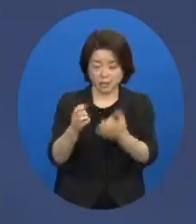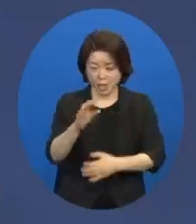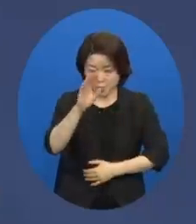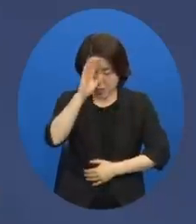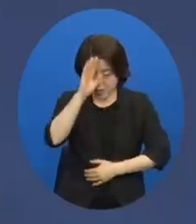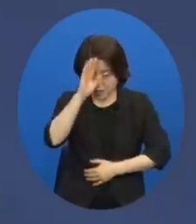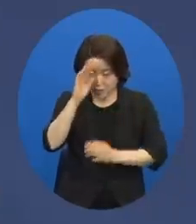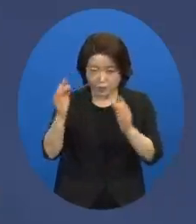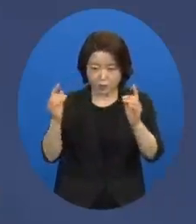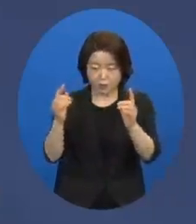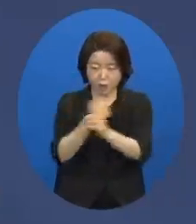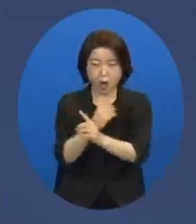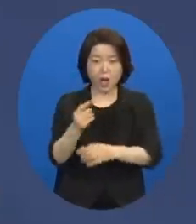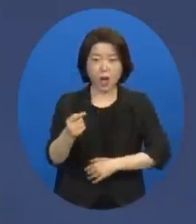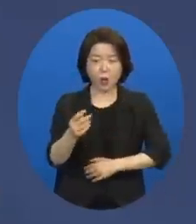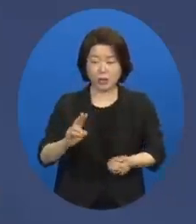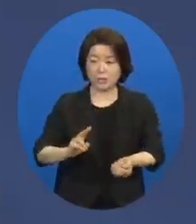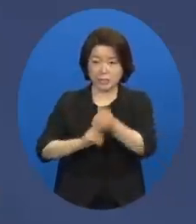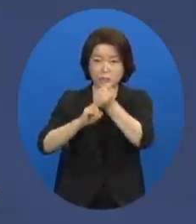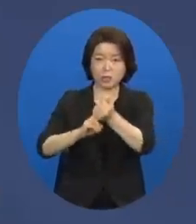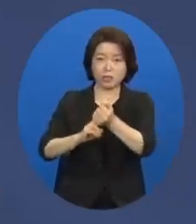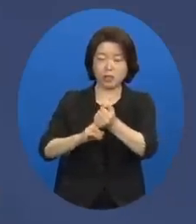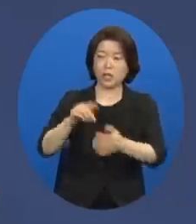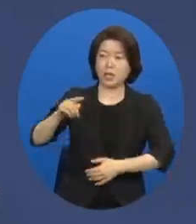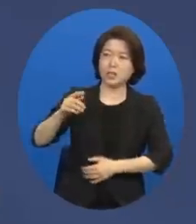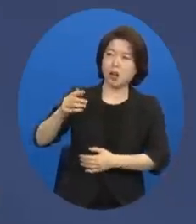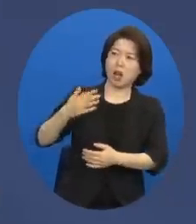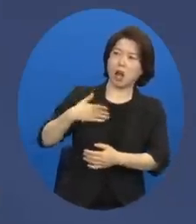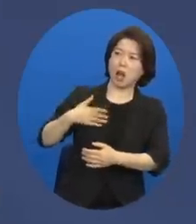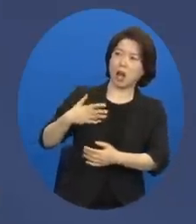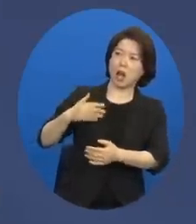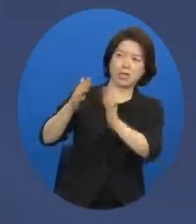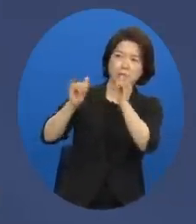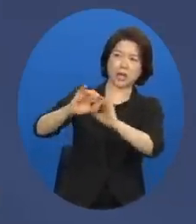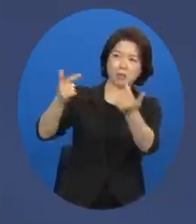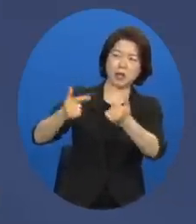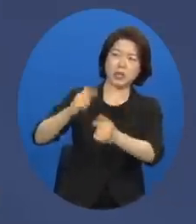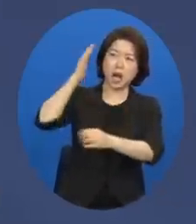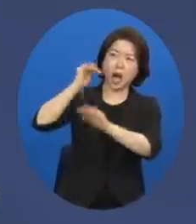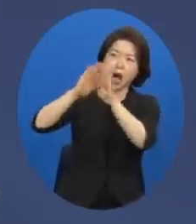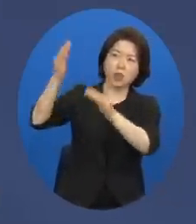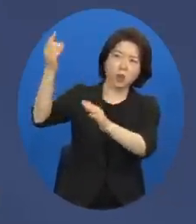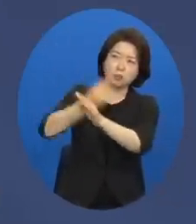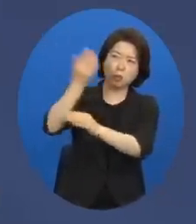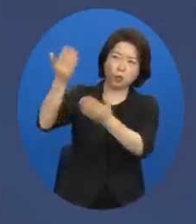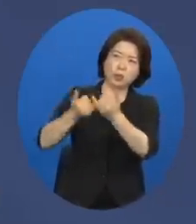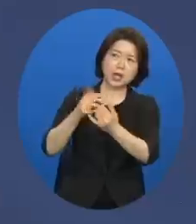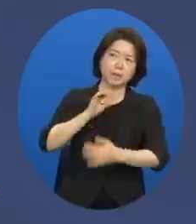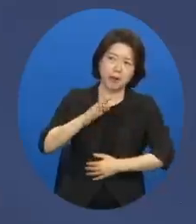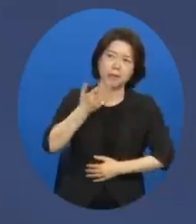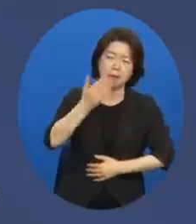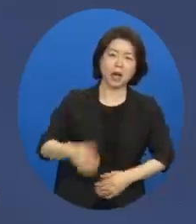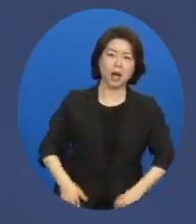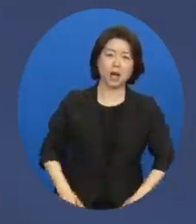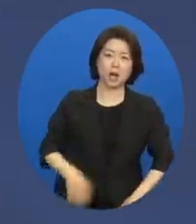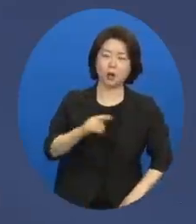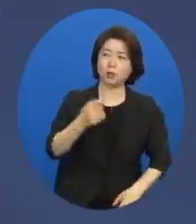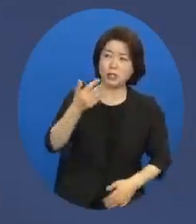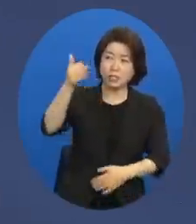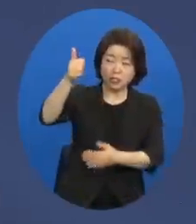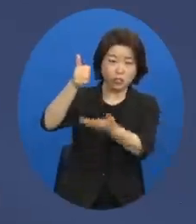치유해 주신 그분이 도대체 누군가 이분은 인간이 아니야. 이건 하늘로서 오신 분 아니면 안 되는 거야. 그리고 그분 앞에